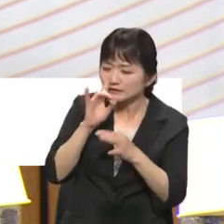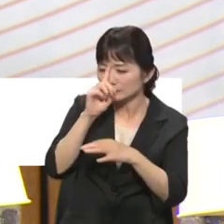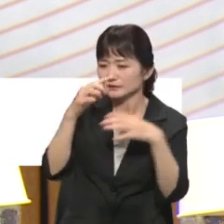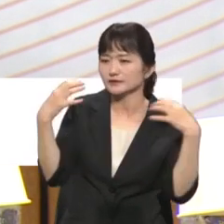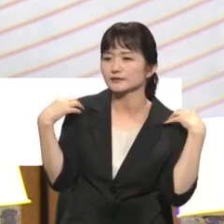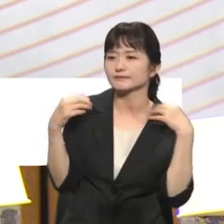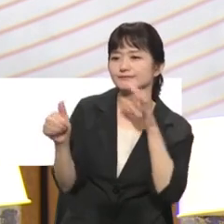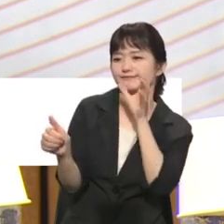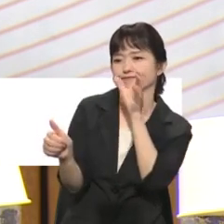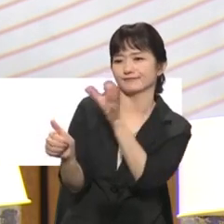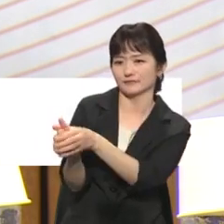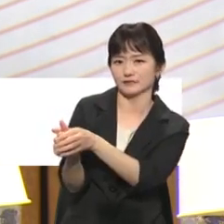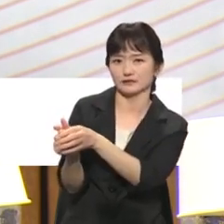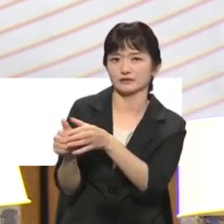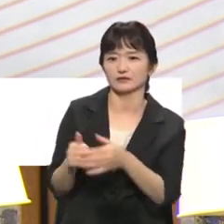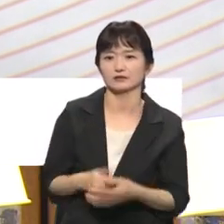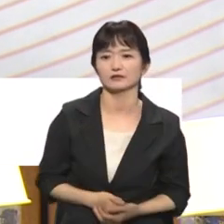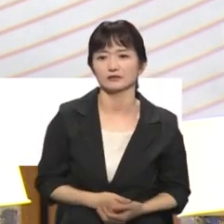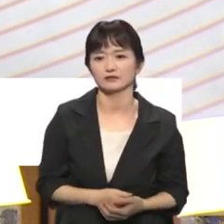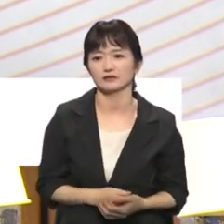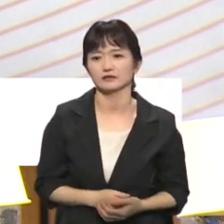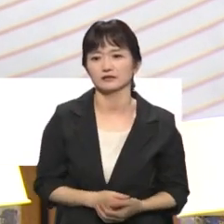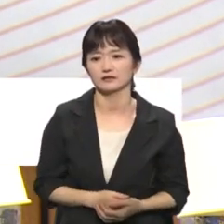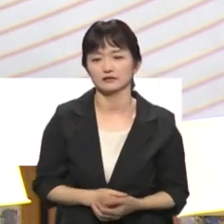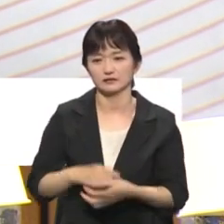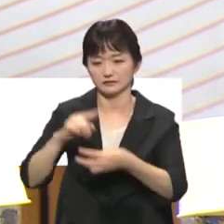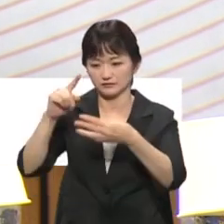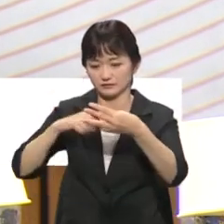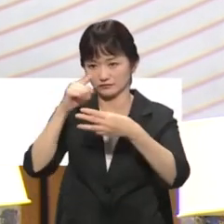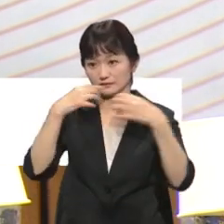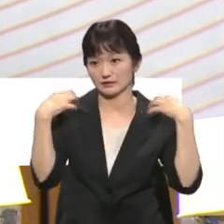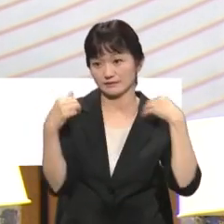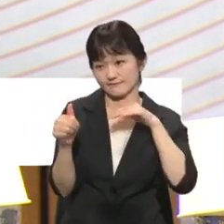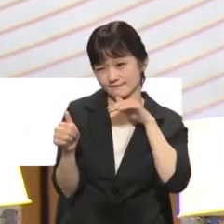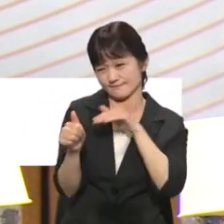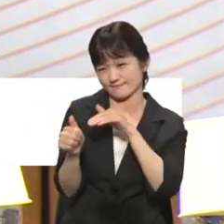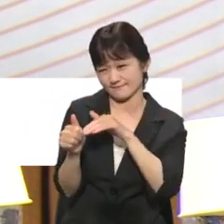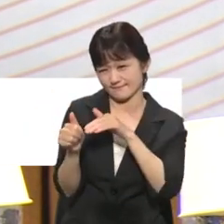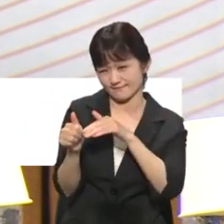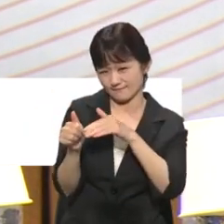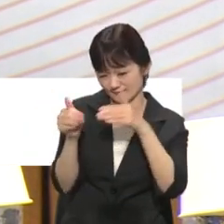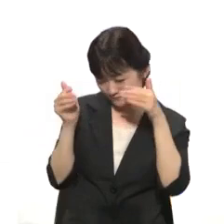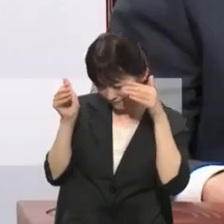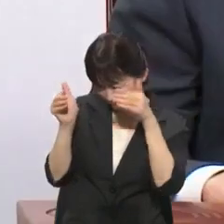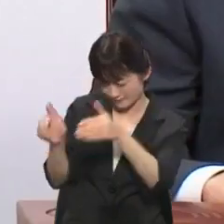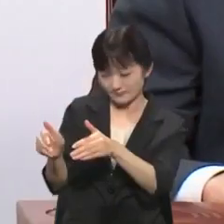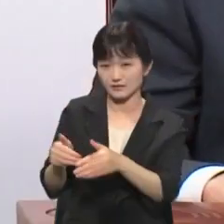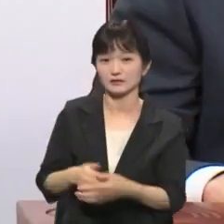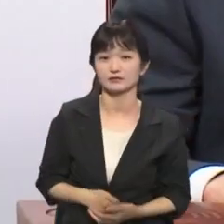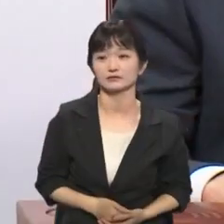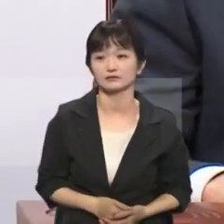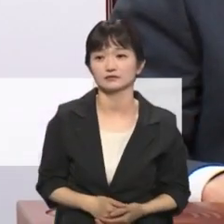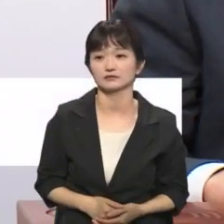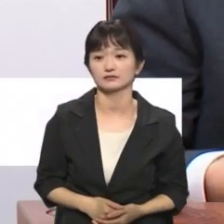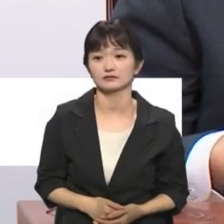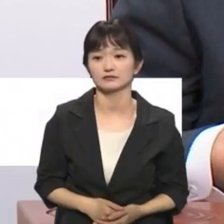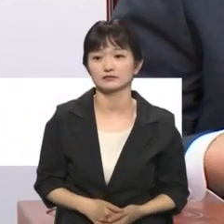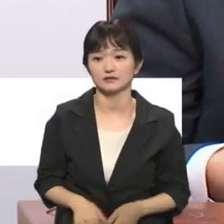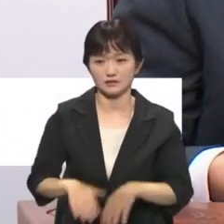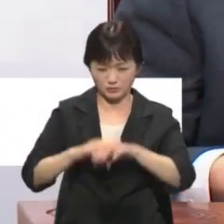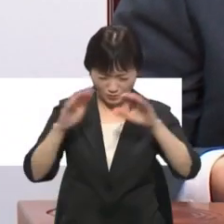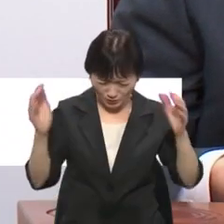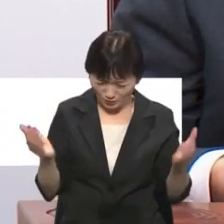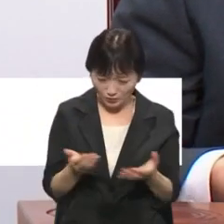책임을 뒤집어씌우고 오로지 윤석열 정부 흔들기에만 매진하였습니다 온나라가